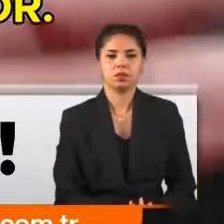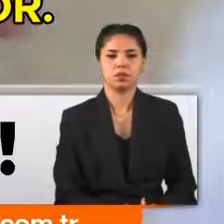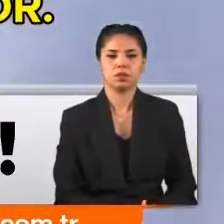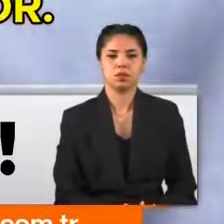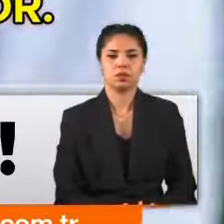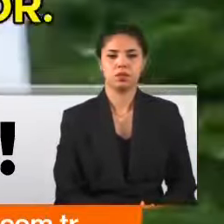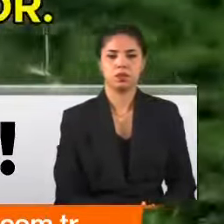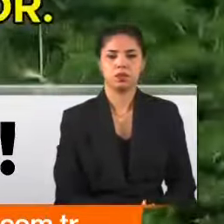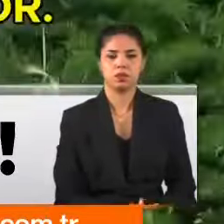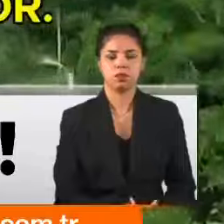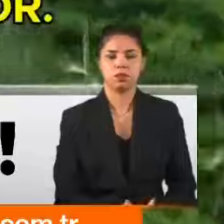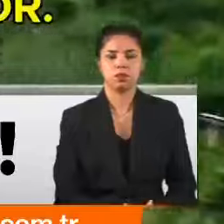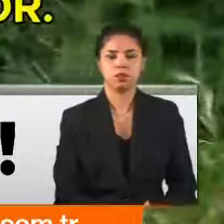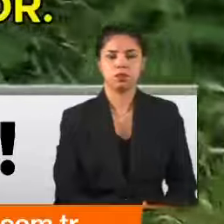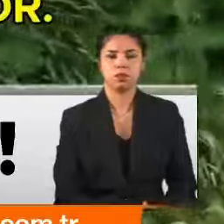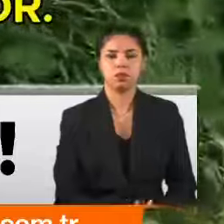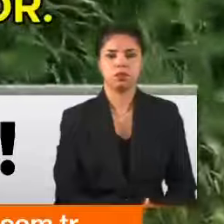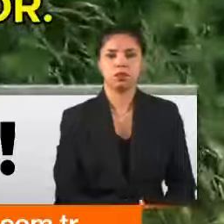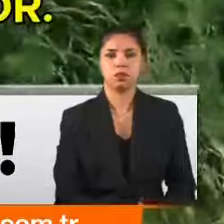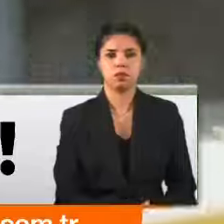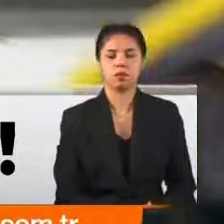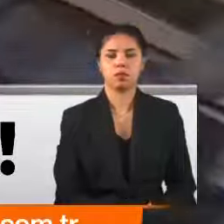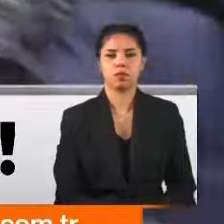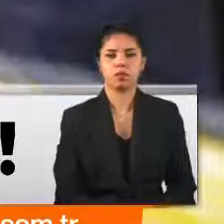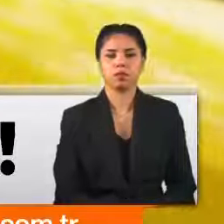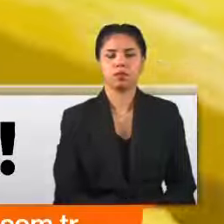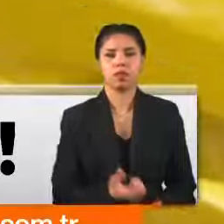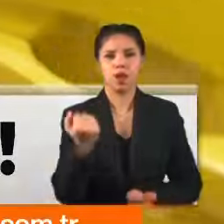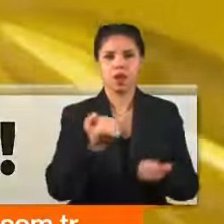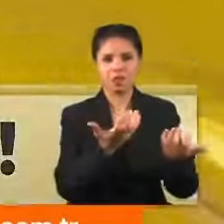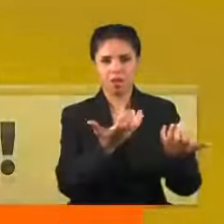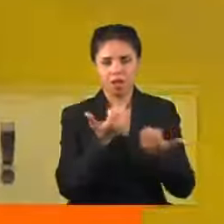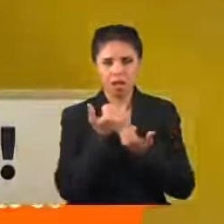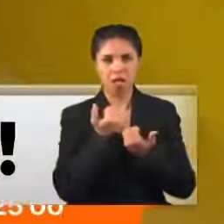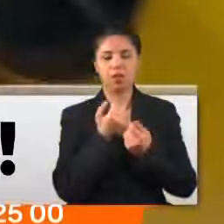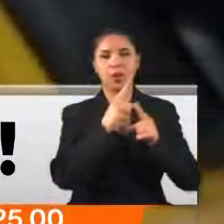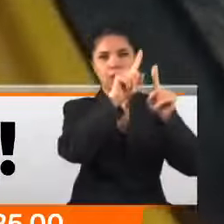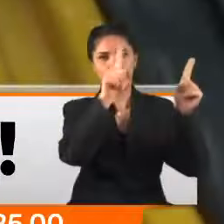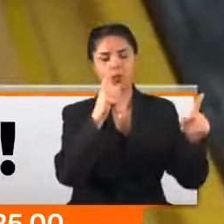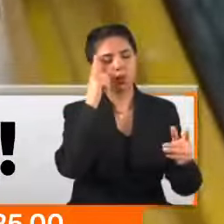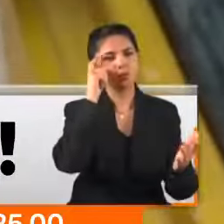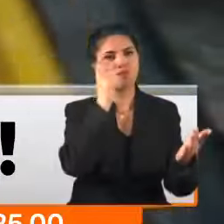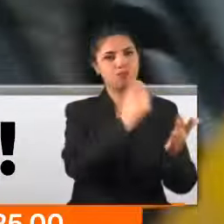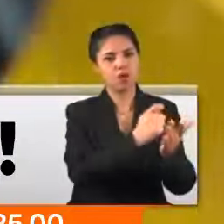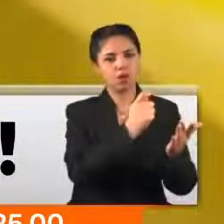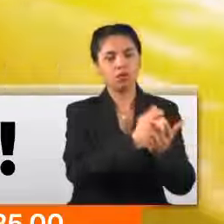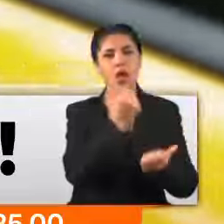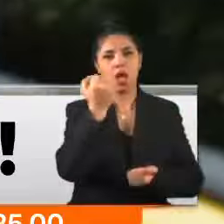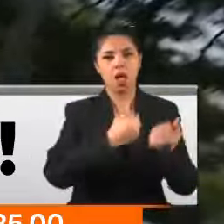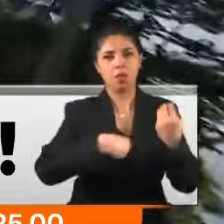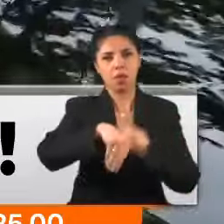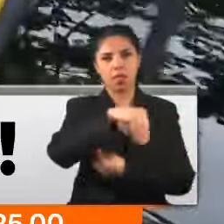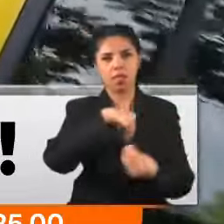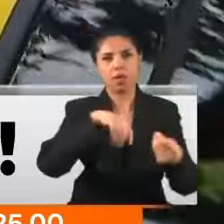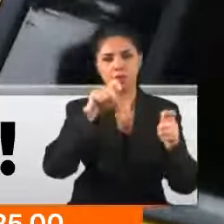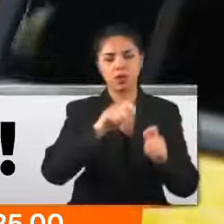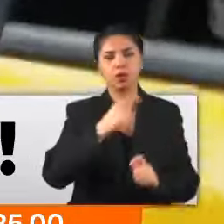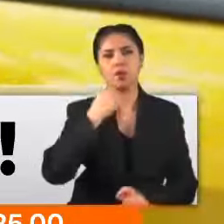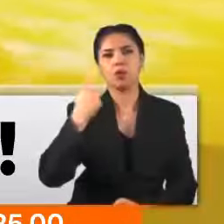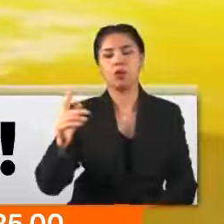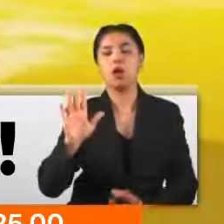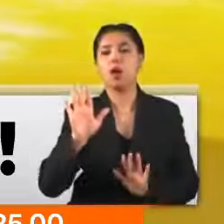normal değerlerin 5-6 katında değerler geliyor. Aracı aldığı yetkili bayiye başvurdu önce. Aracın değişiminin yapılacağı